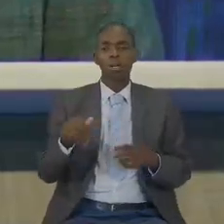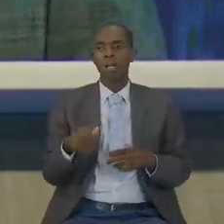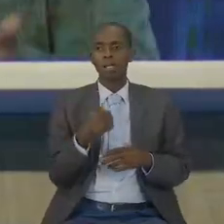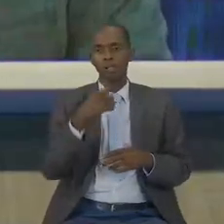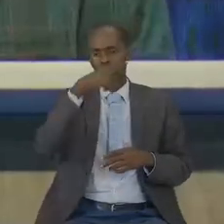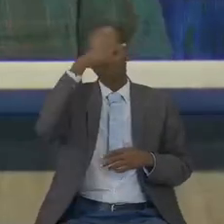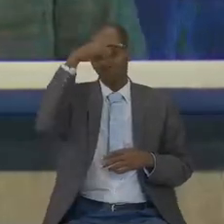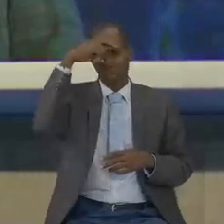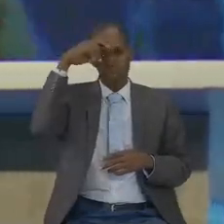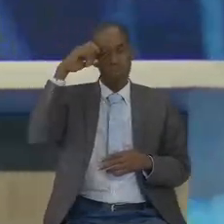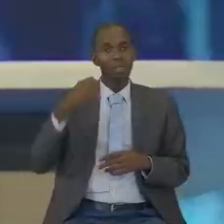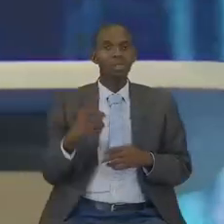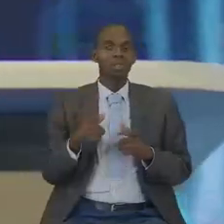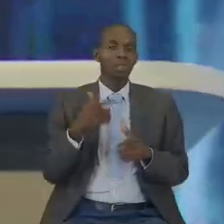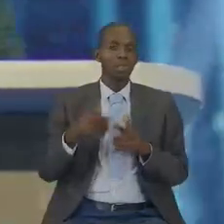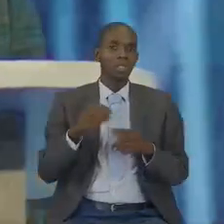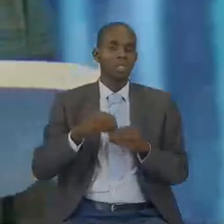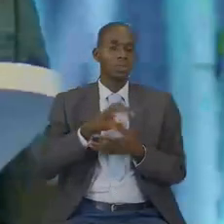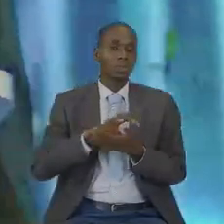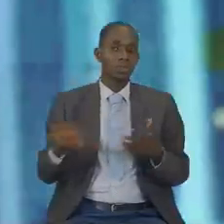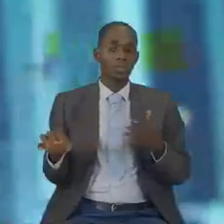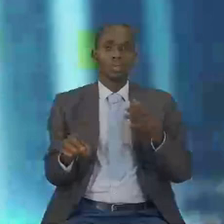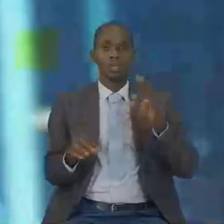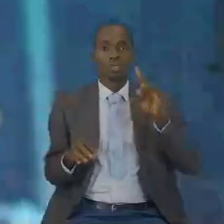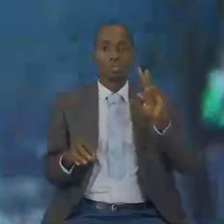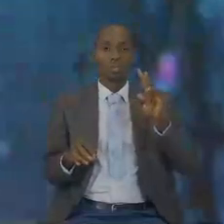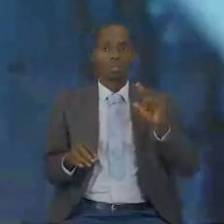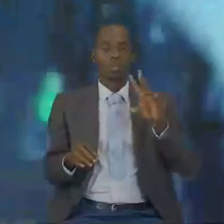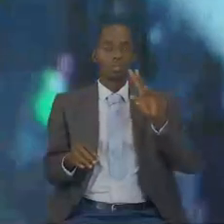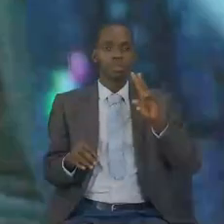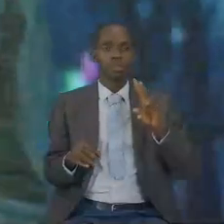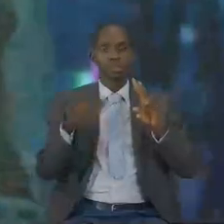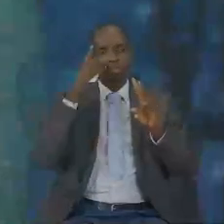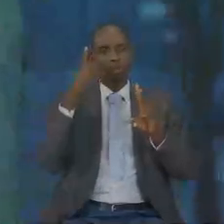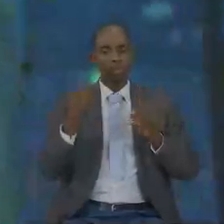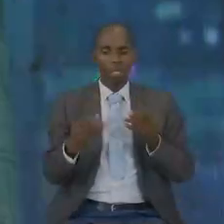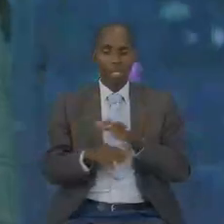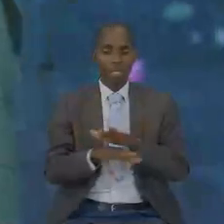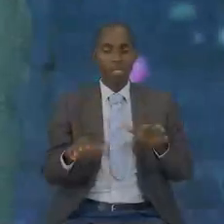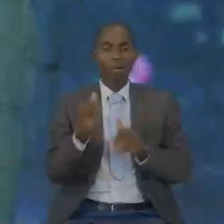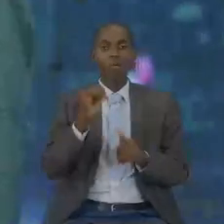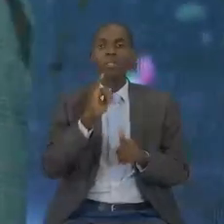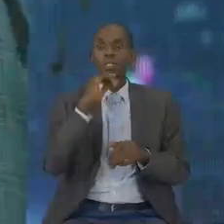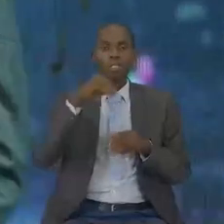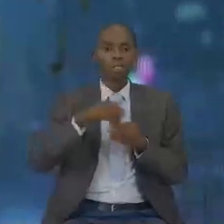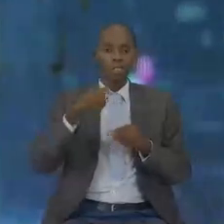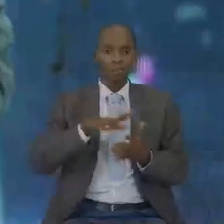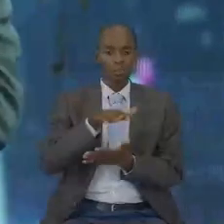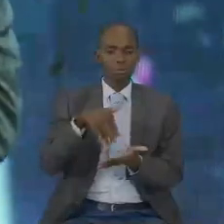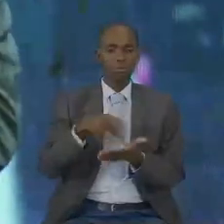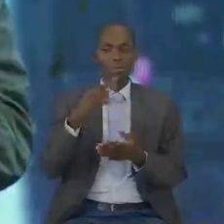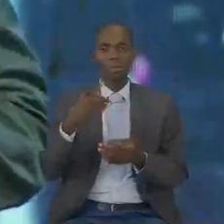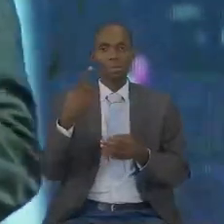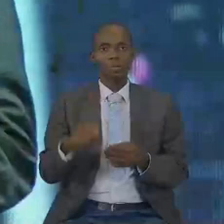Ni aucune chaleur. Verset 17. Car l'agneau qui est au milieu du trône